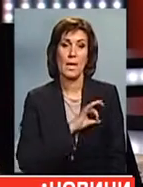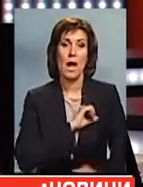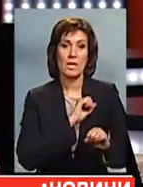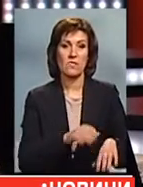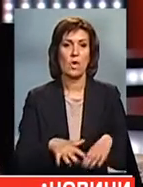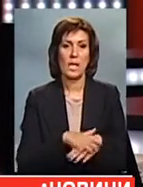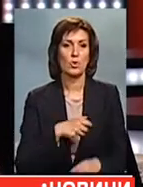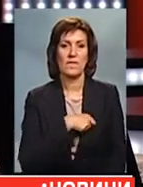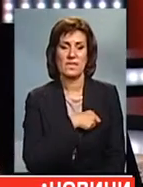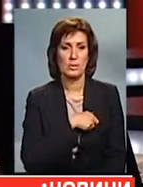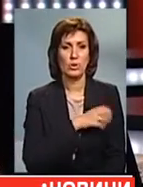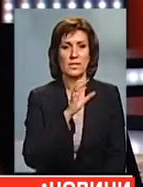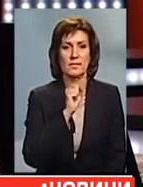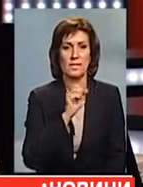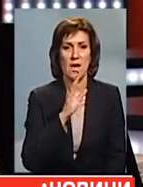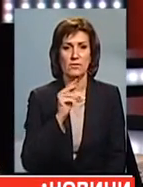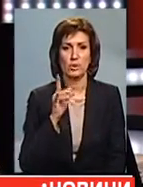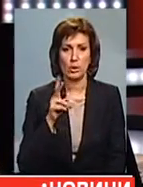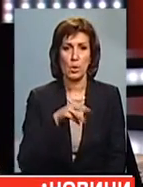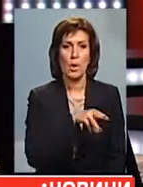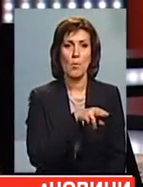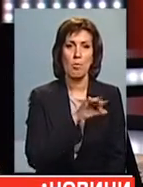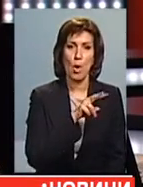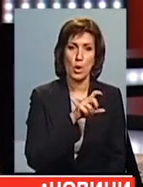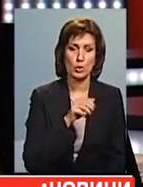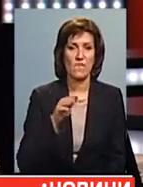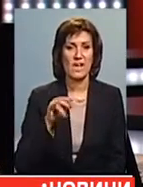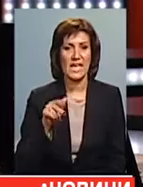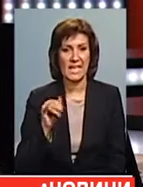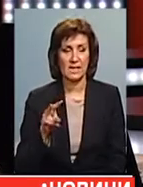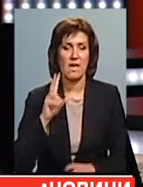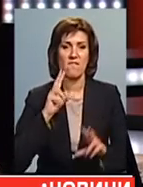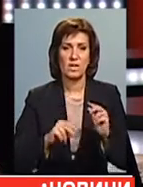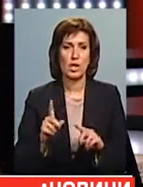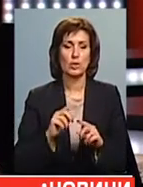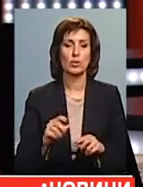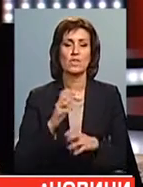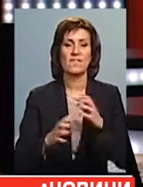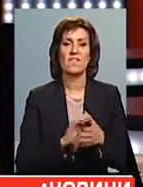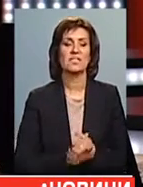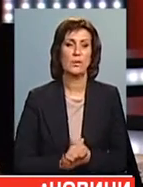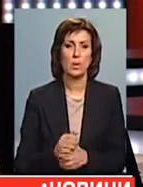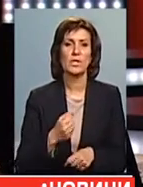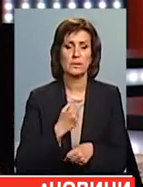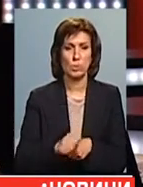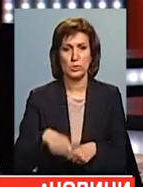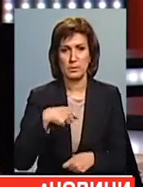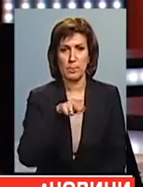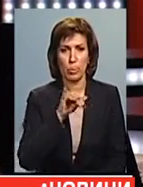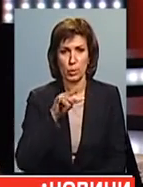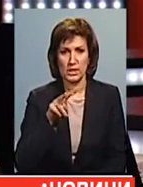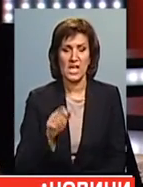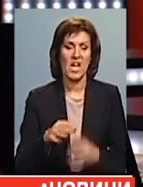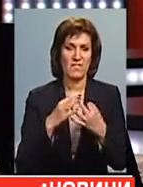Адвокати народного депутата Надії Савченко Микола Полозов і Марк Фегін вважають, що світова спільнота таки змусить президента